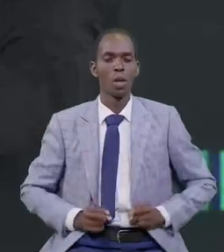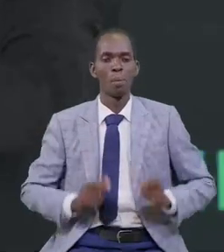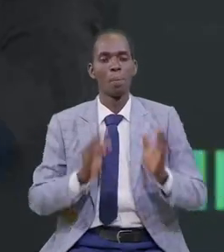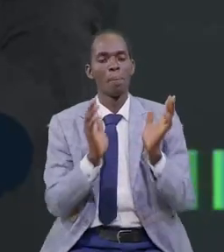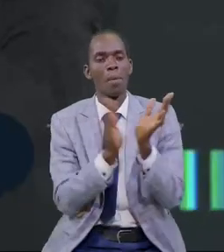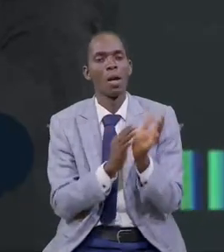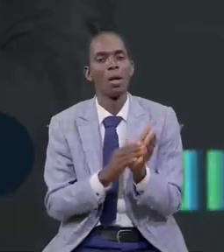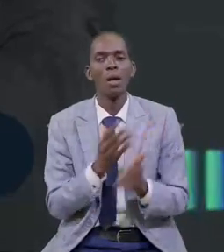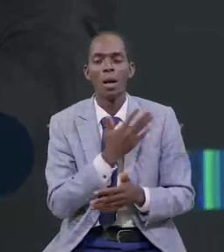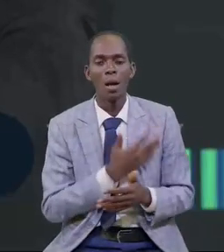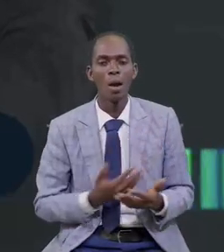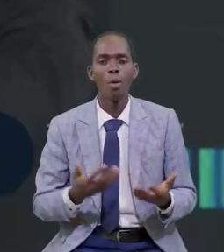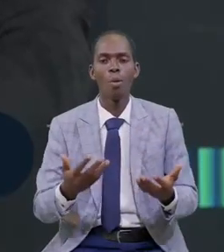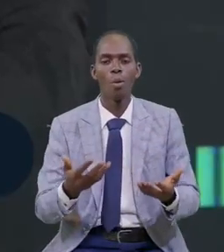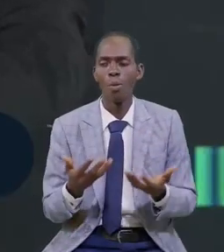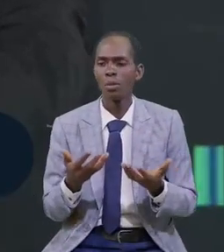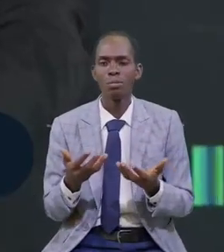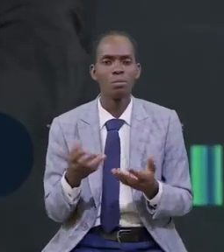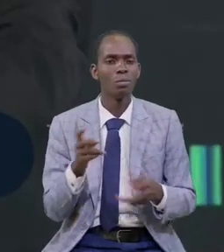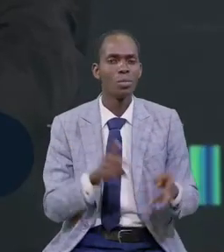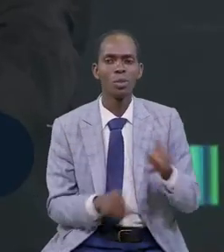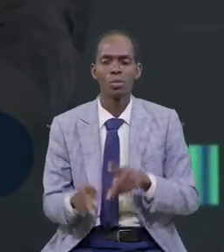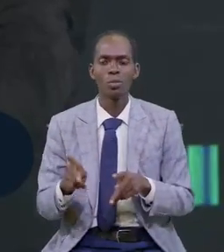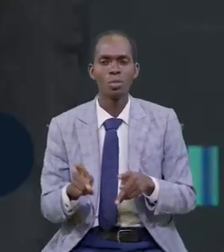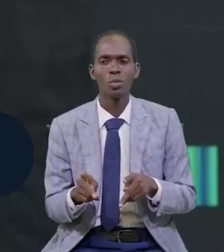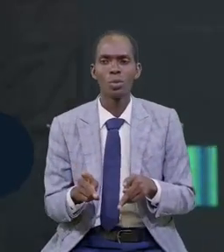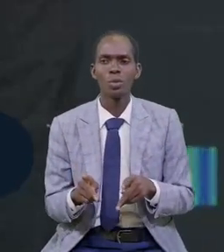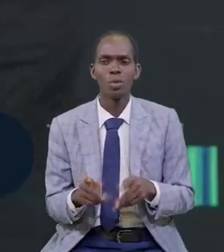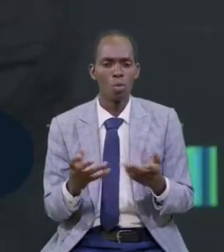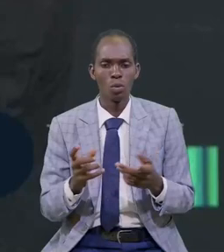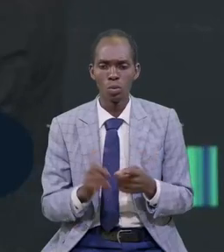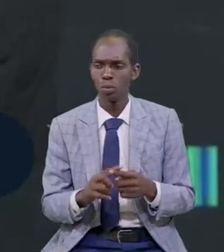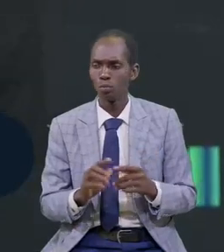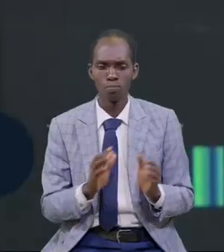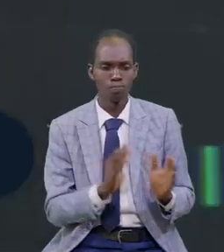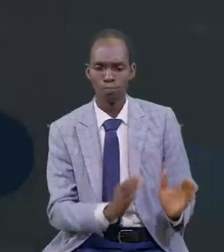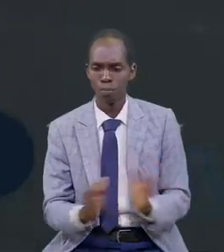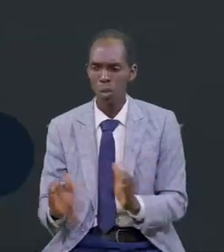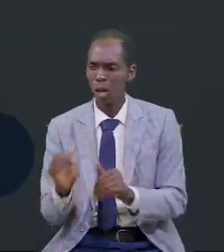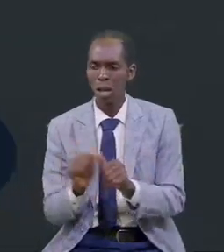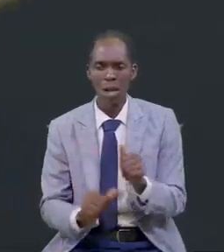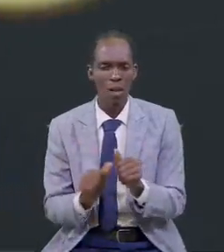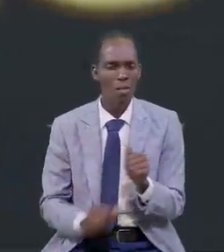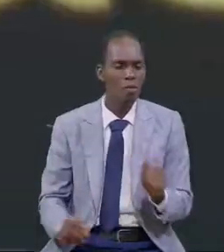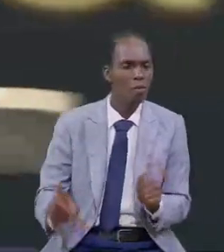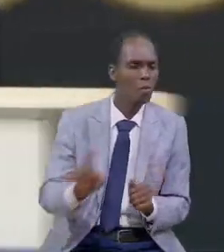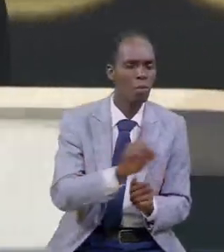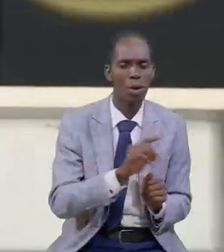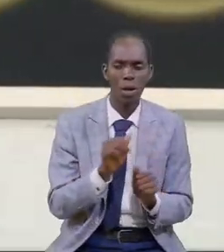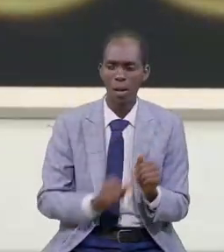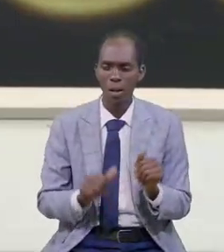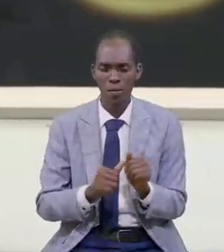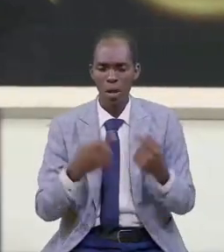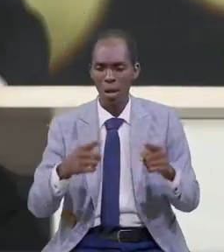l'honneur humain ils veulent que ils veulent organiser tout le monde et queils veulent